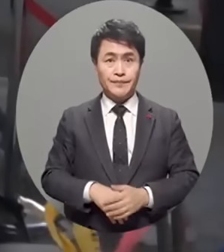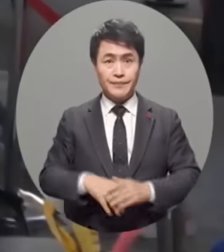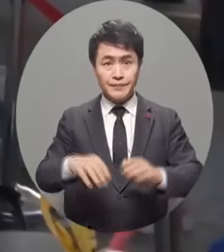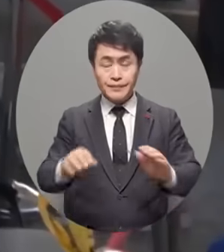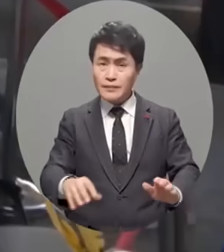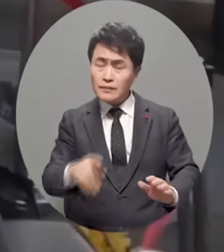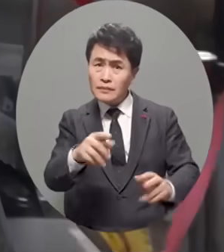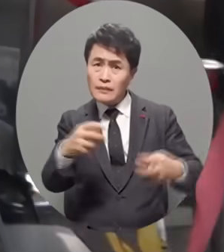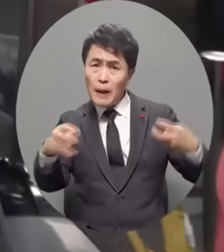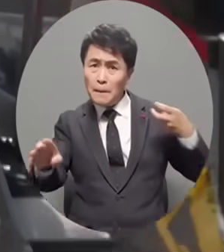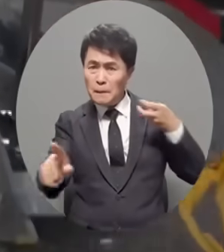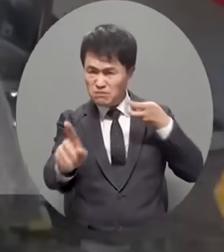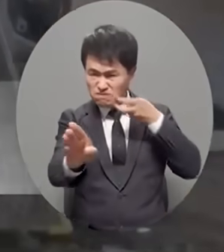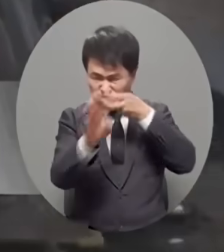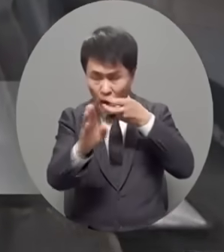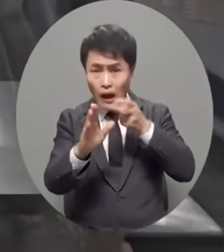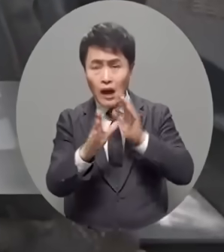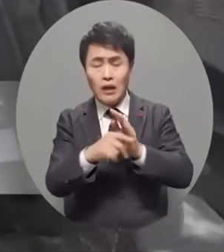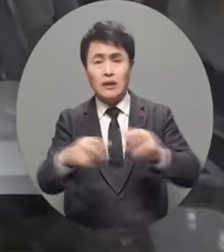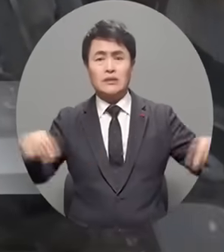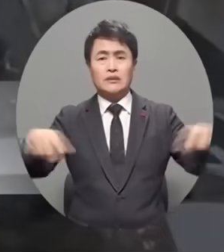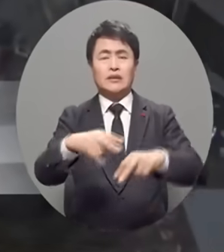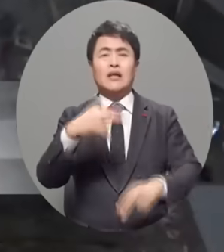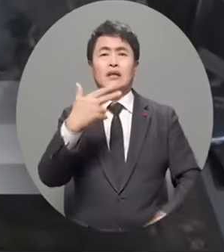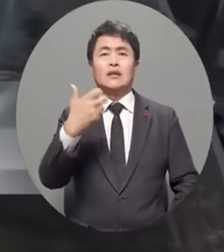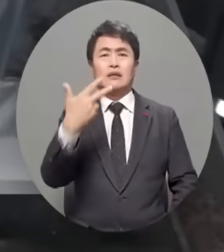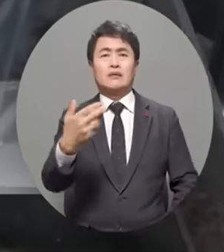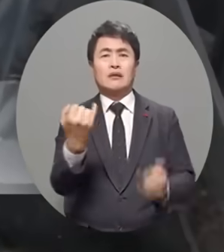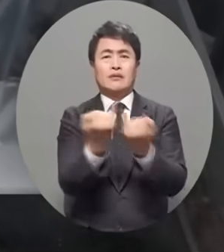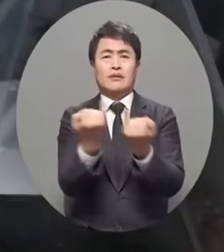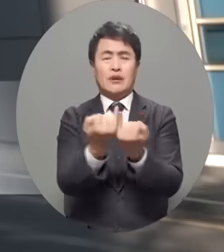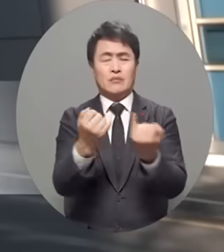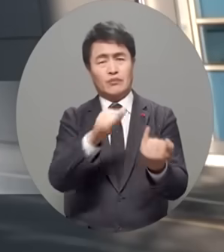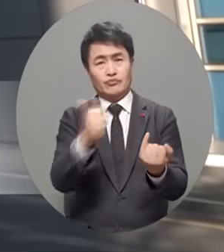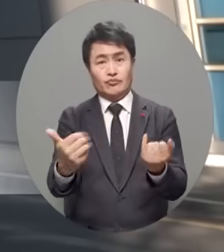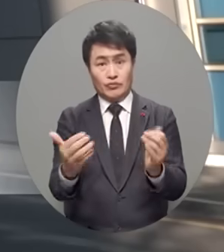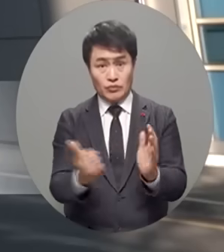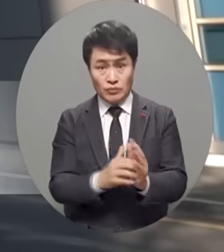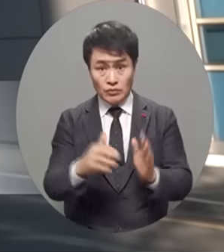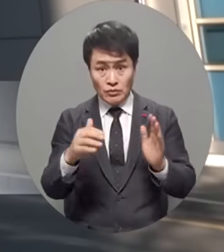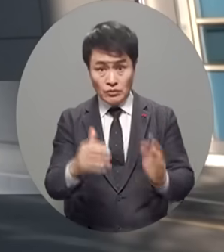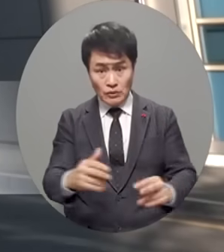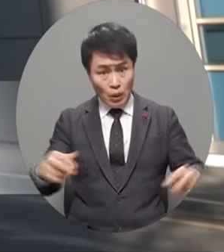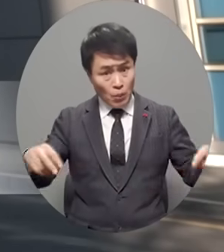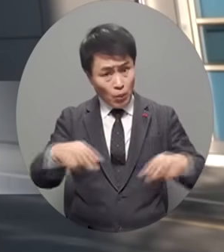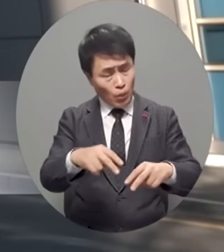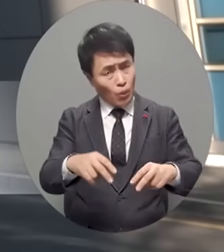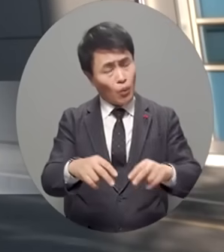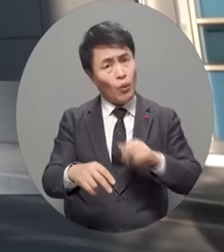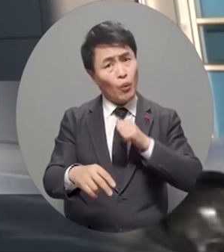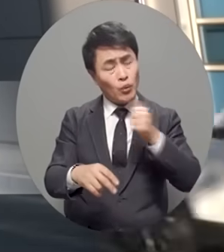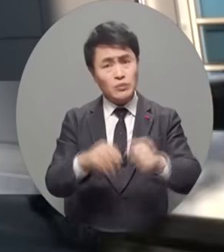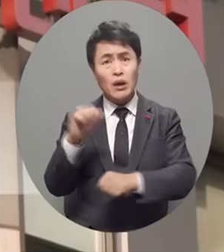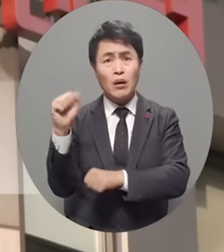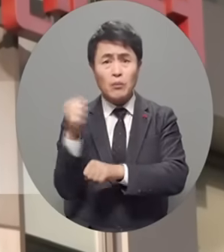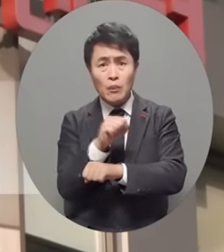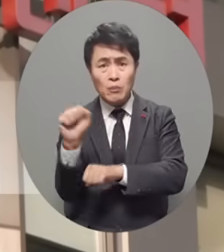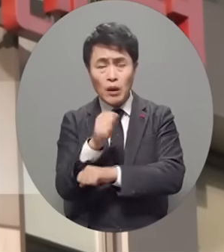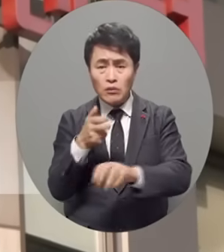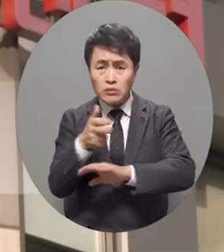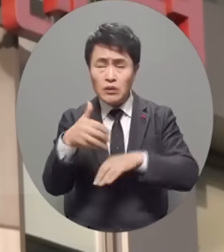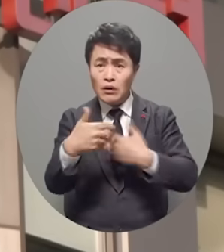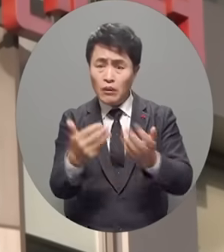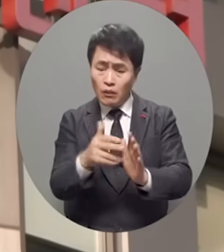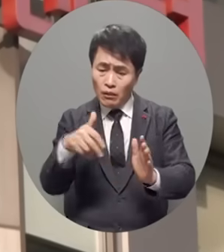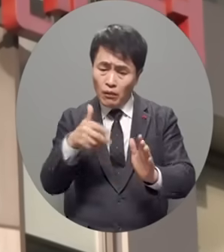이 사고로 길을 건너려던 77살 여성 한 명이 숨지고 보행자와 50대 버스기사, 승객 등